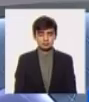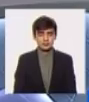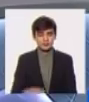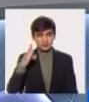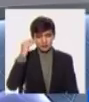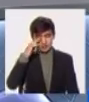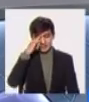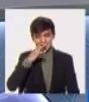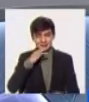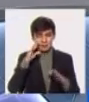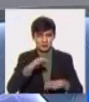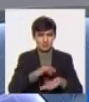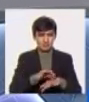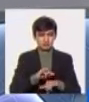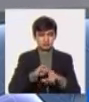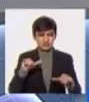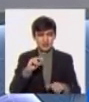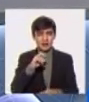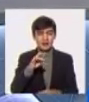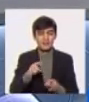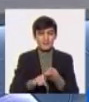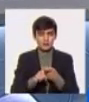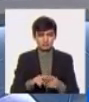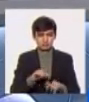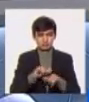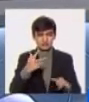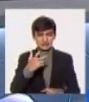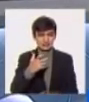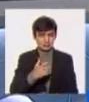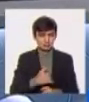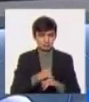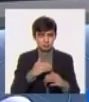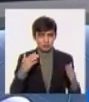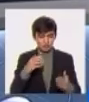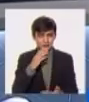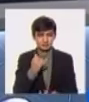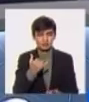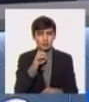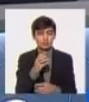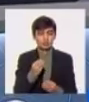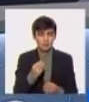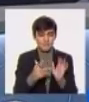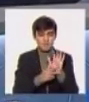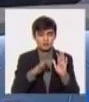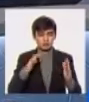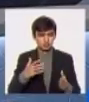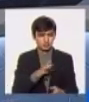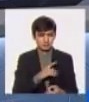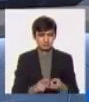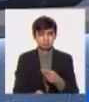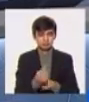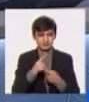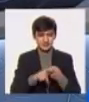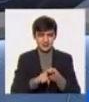Число в Казахстане заболевших коронавирусом перевалило за 300. Сегодня зафиксированы еще 8 случаев заражения. Так, общее